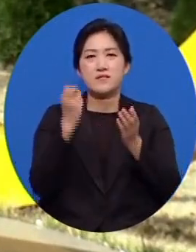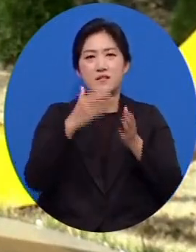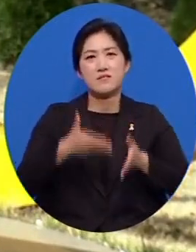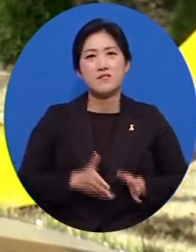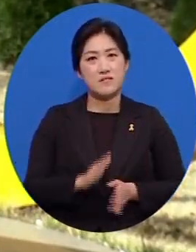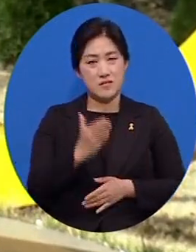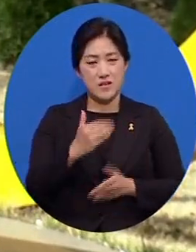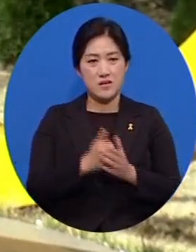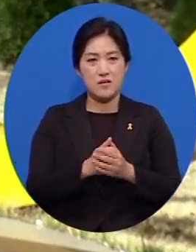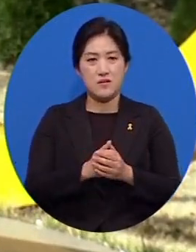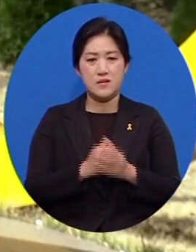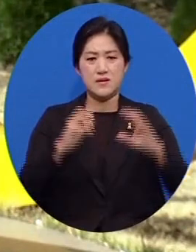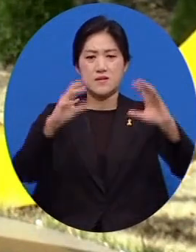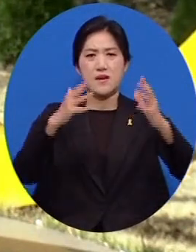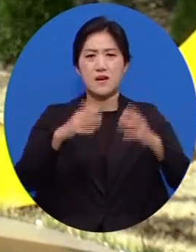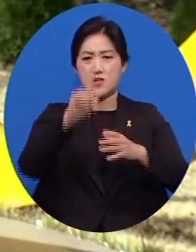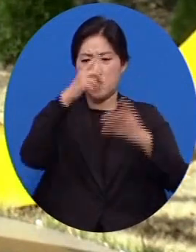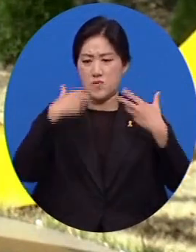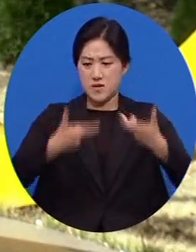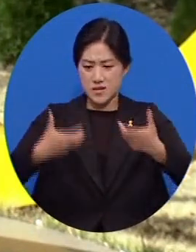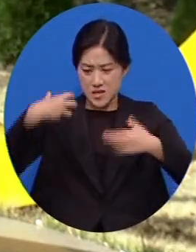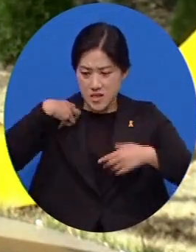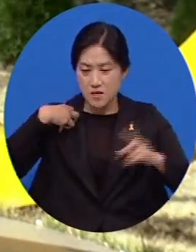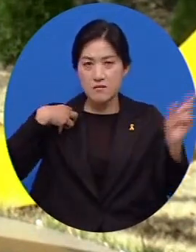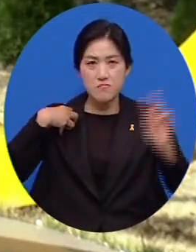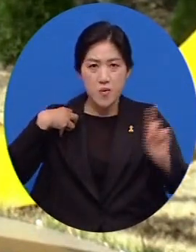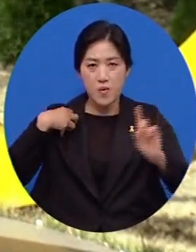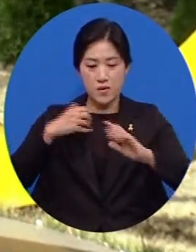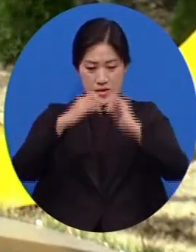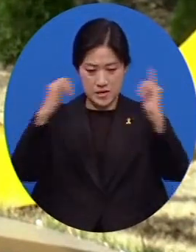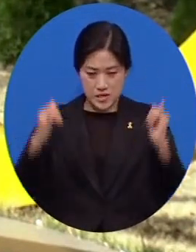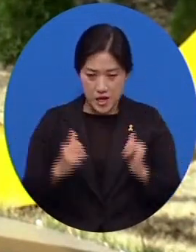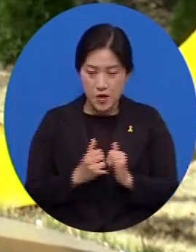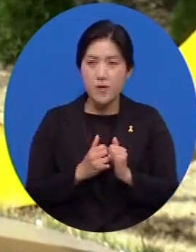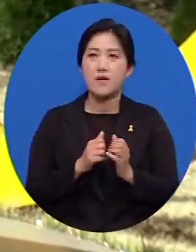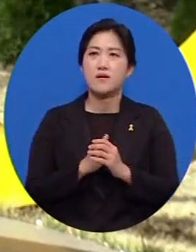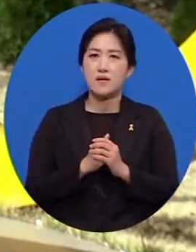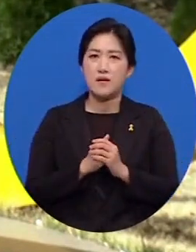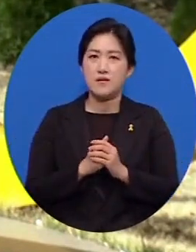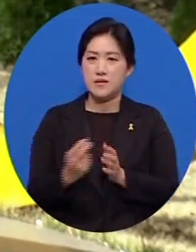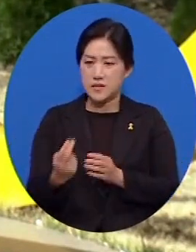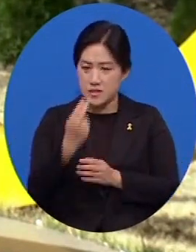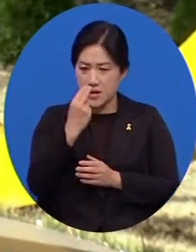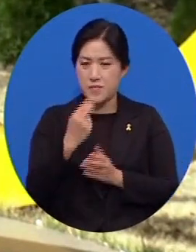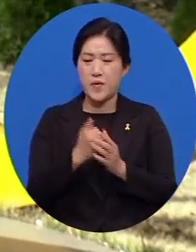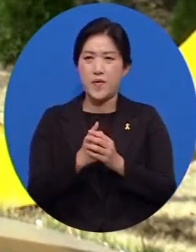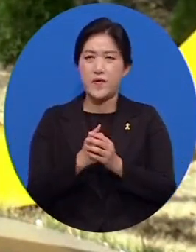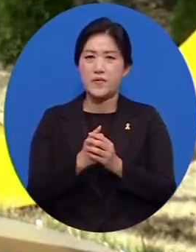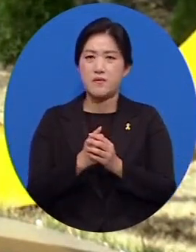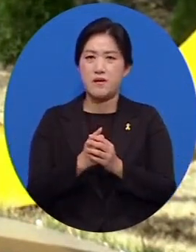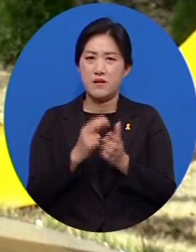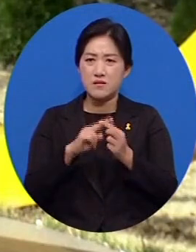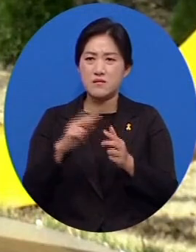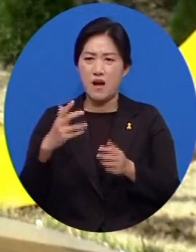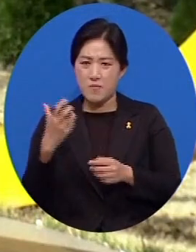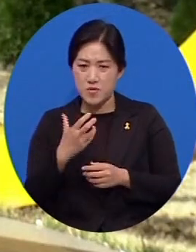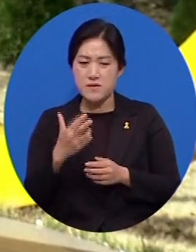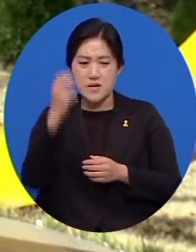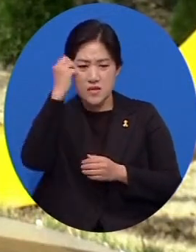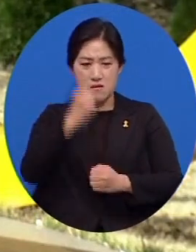국가가 어떤 책임을 져야 하고 이 사회가 어떻게 여러분의 그 생명의 아픔을 기억해야